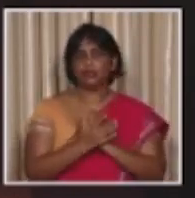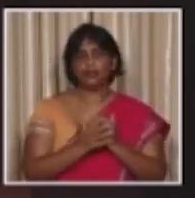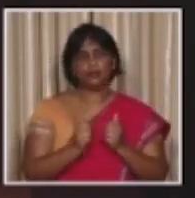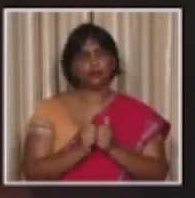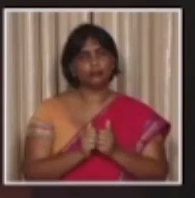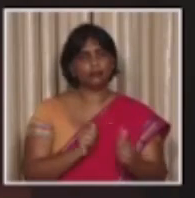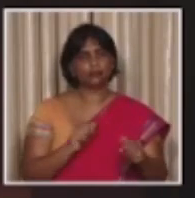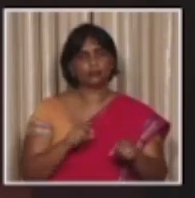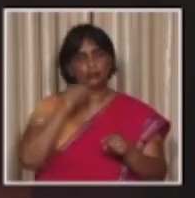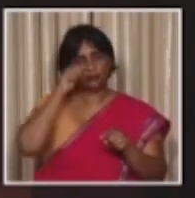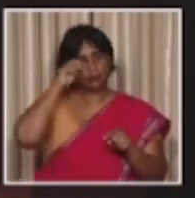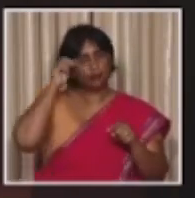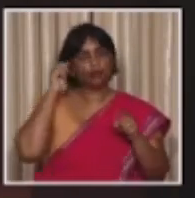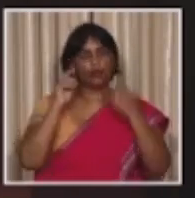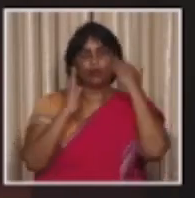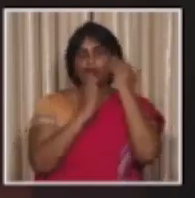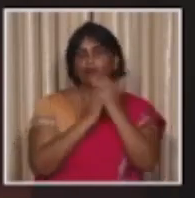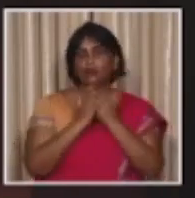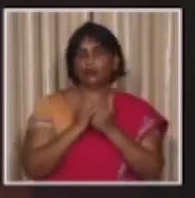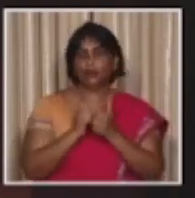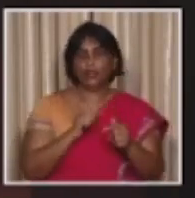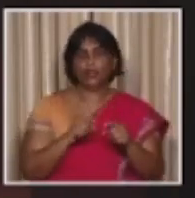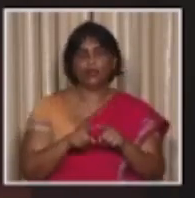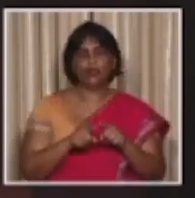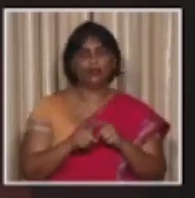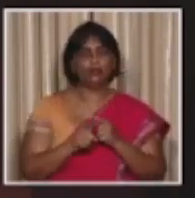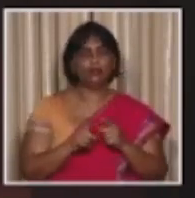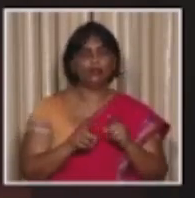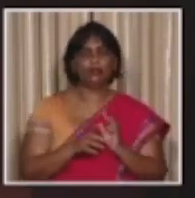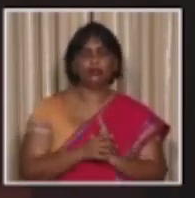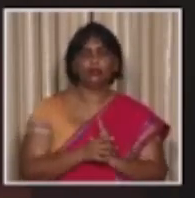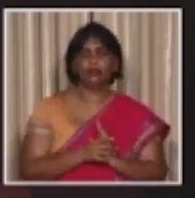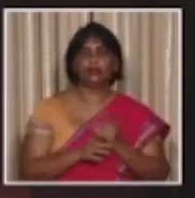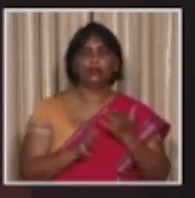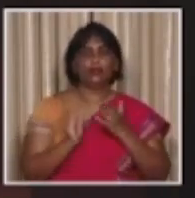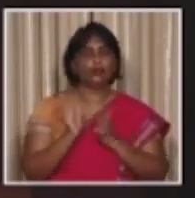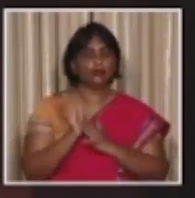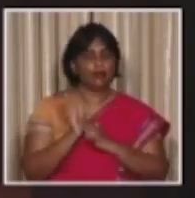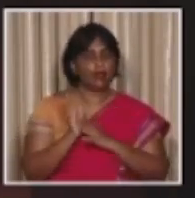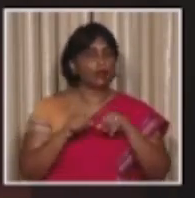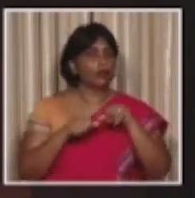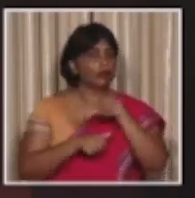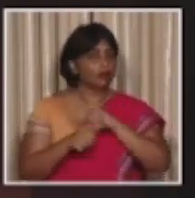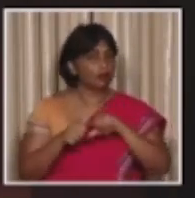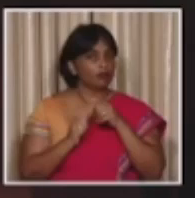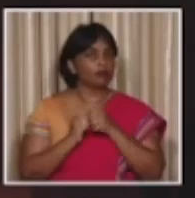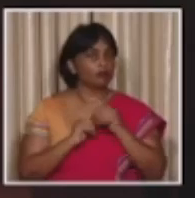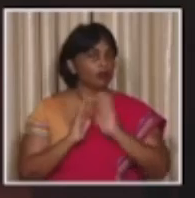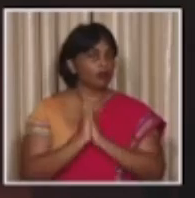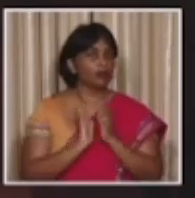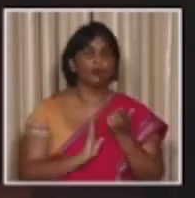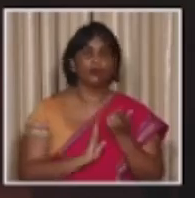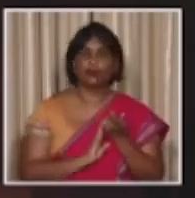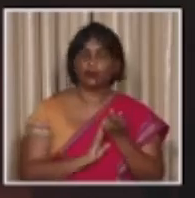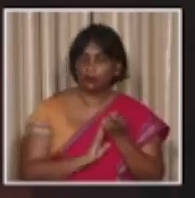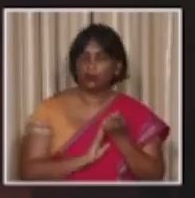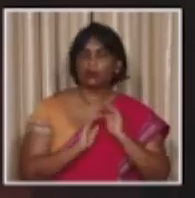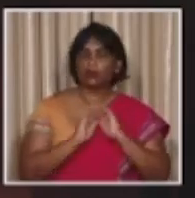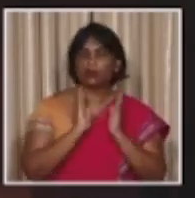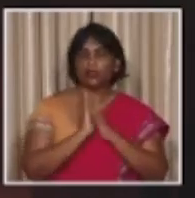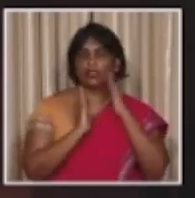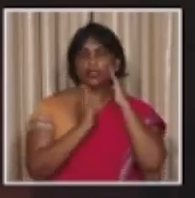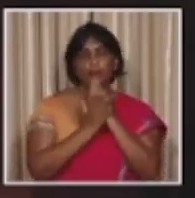ඉදිරියට යන්නට හේතු වූ කරුණු කාරණා කවරේද මිල්කෝ ආයතනයේ සතු සමස්ත වත්කම් හා වගකීම් වල